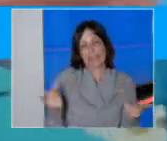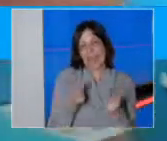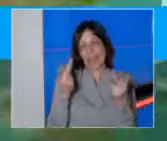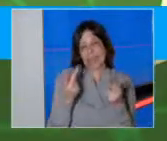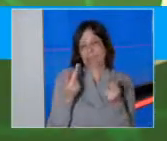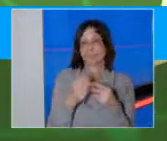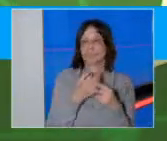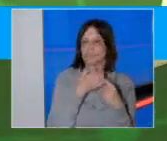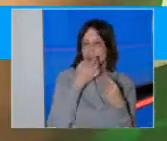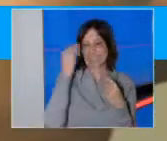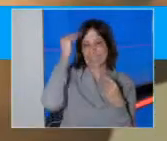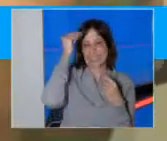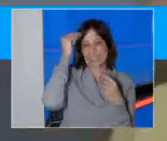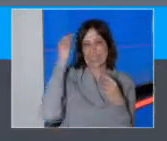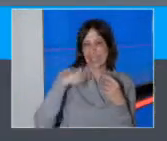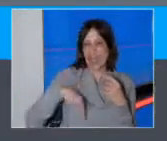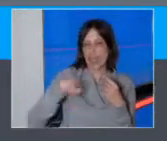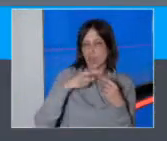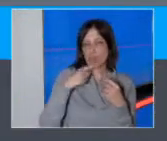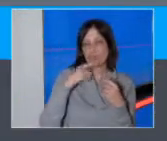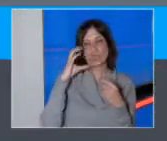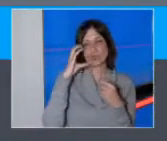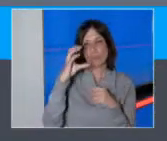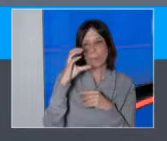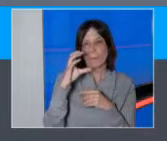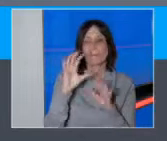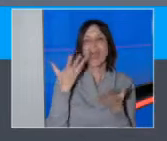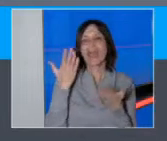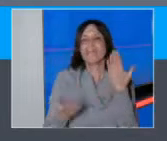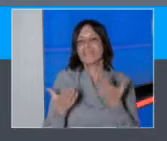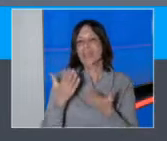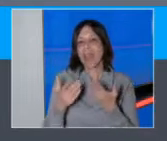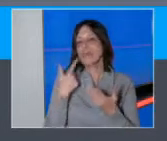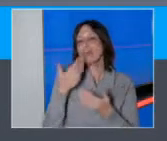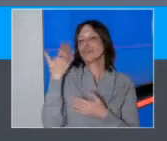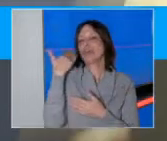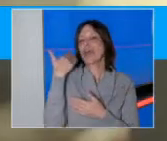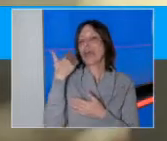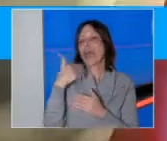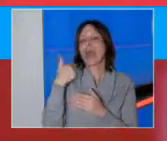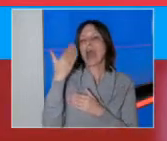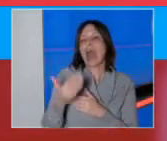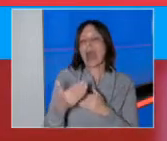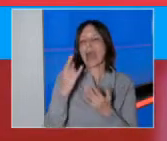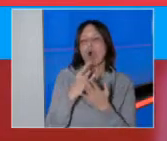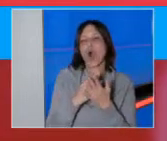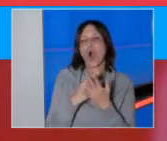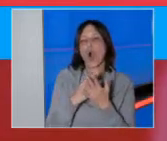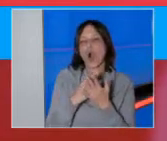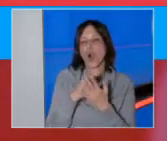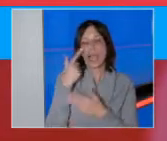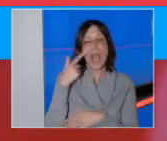עכשיו, תזכיר לנו ולצופים, מה ההבדל בין זה לבין מה שהיה אחרי מה שמכונה חוק המצלמות? כי גם אז